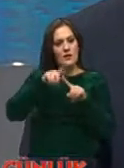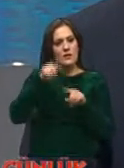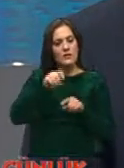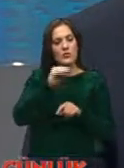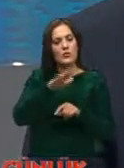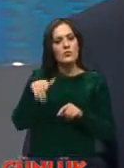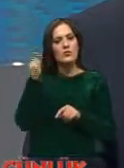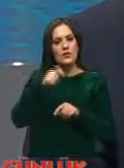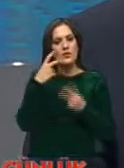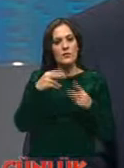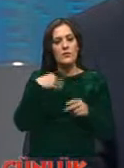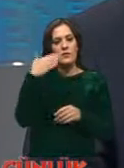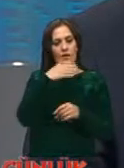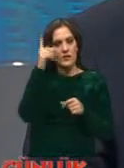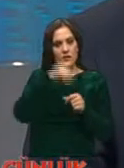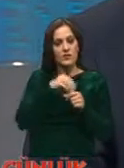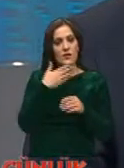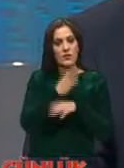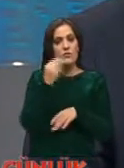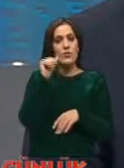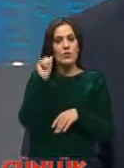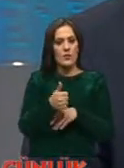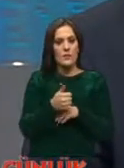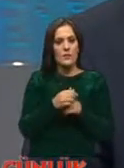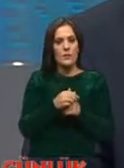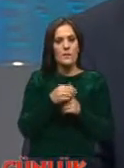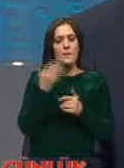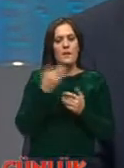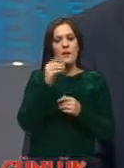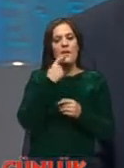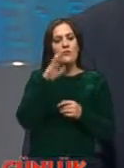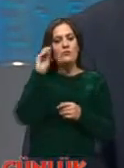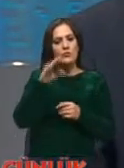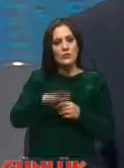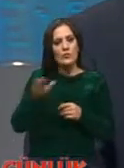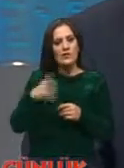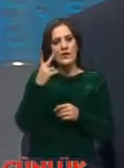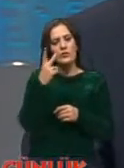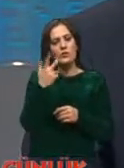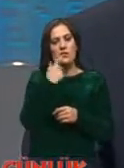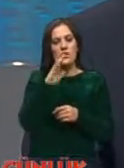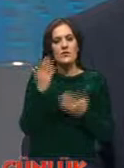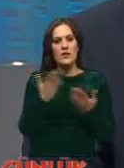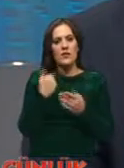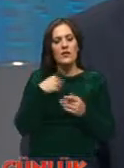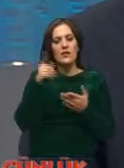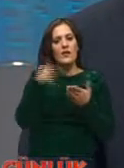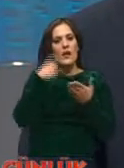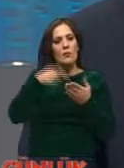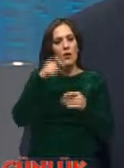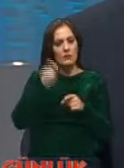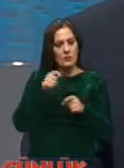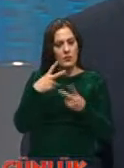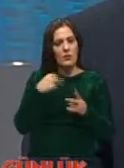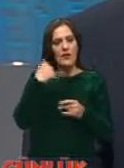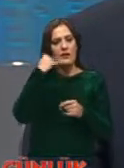çocuklarınıza getirebilecek faydaları açısından gerçekten çok önemli. İşte küçük çocuklar 2-3 yaşında artık tabletleri